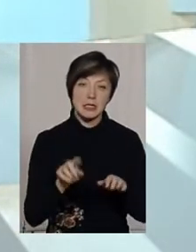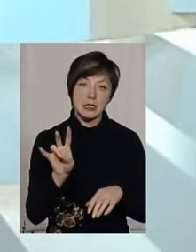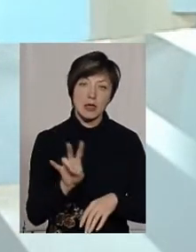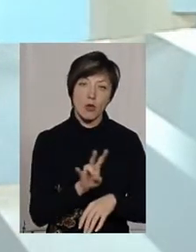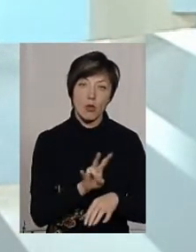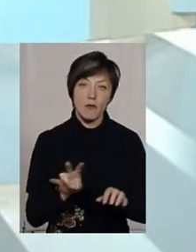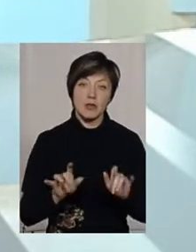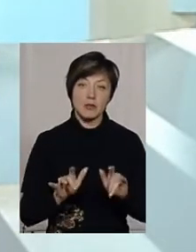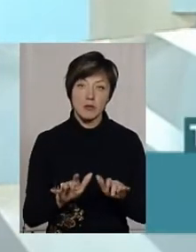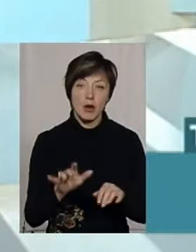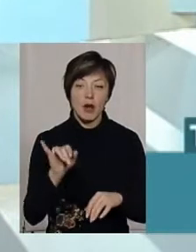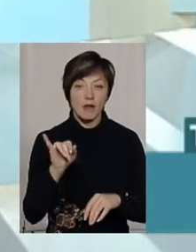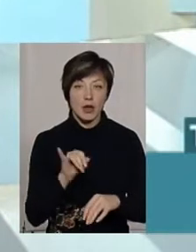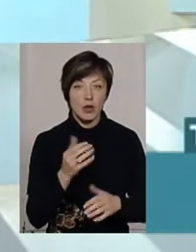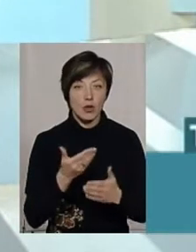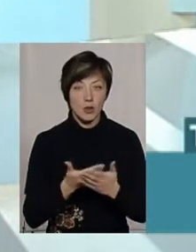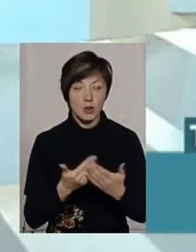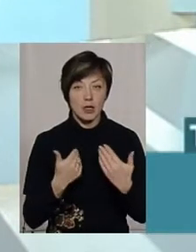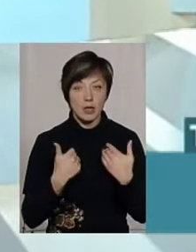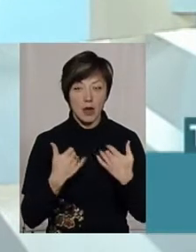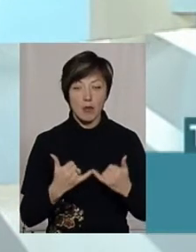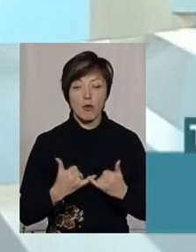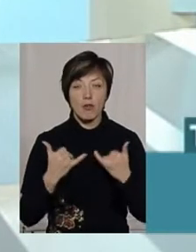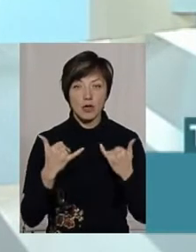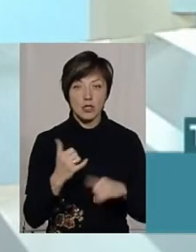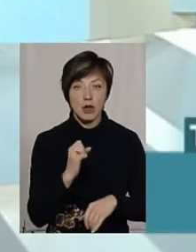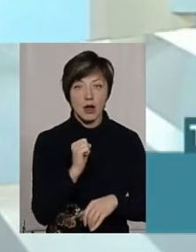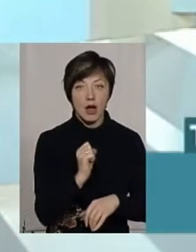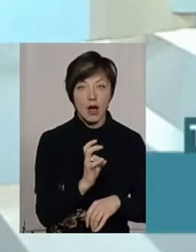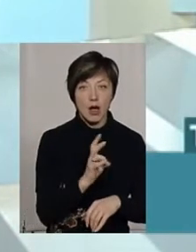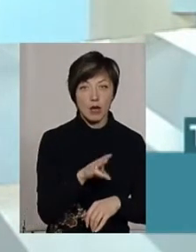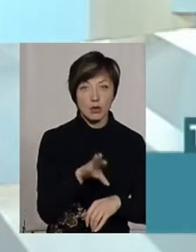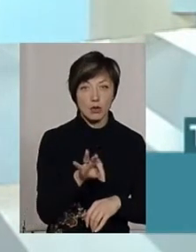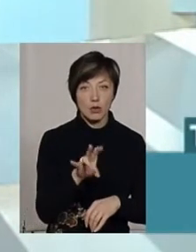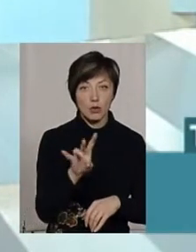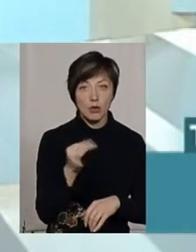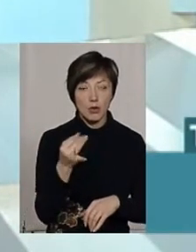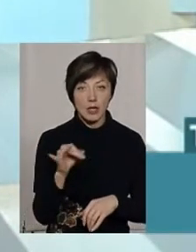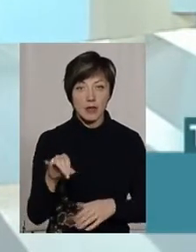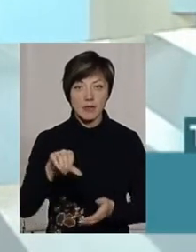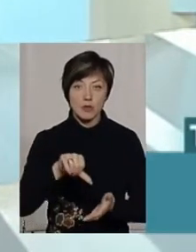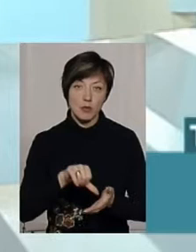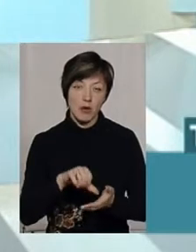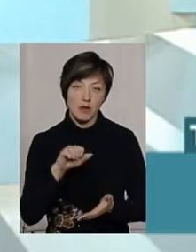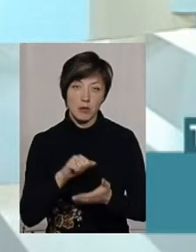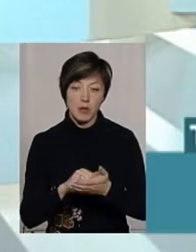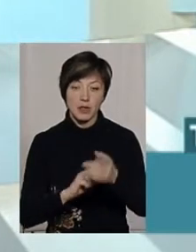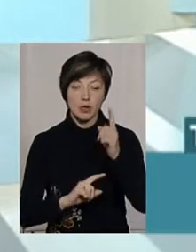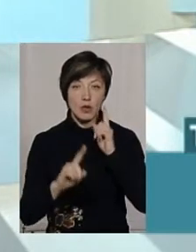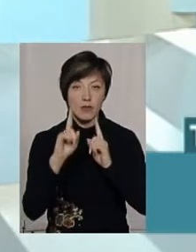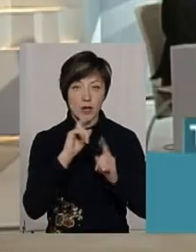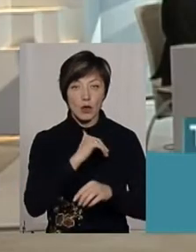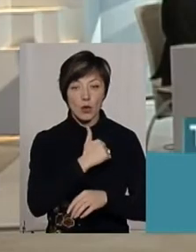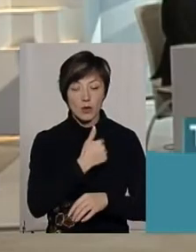справи. І от я поважаю Антоніна, який виступав на прес-конференції, але хотів би